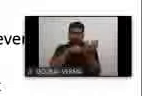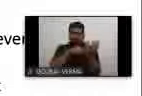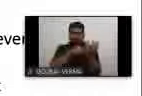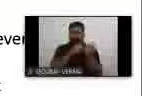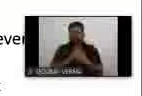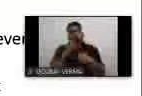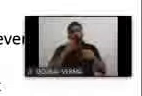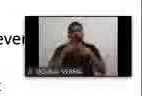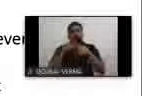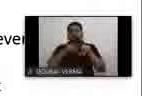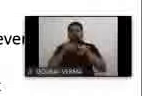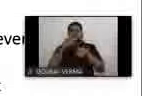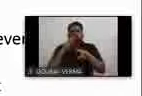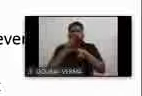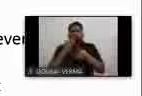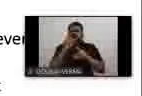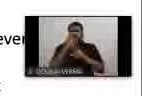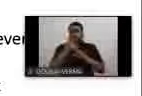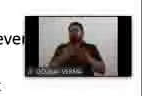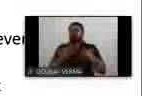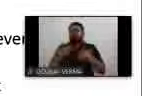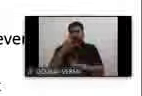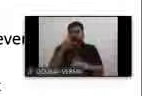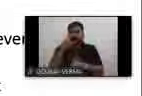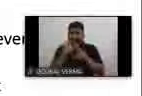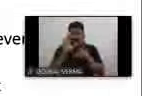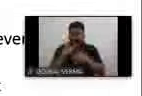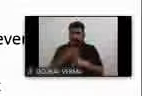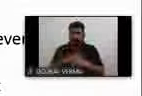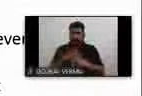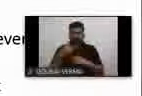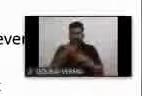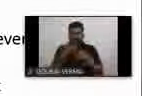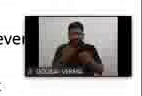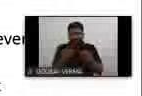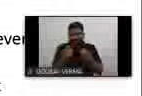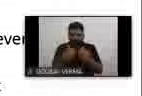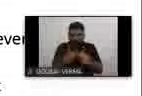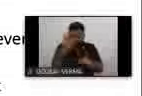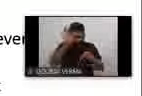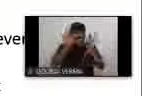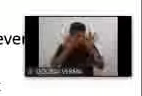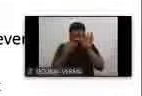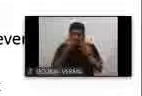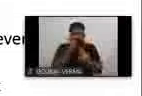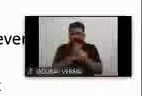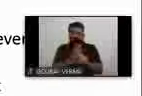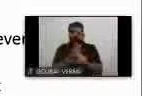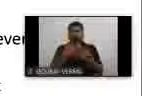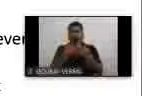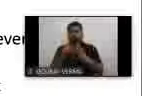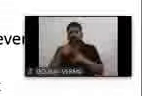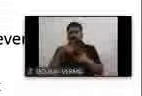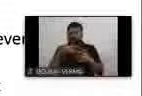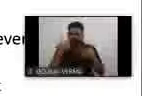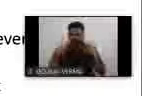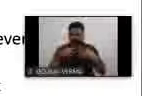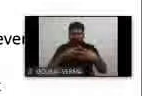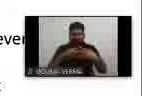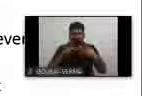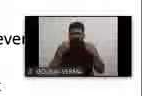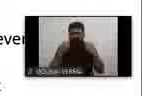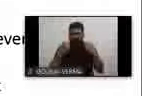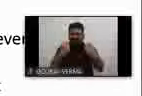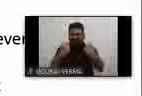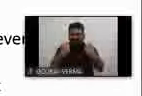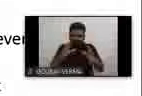supposing the child has got cerebral palsy, fine motor mein problem hai, then the child is doing too much of strain, muscle tone ज्यादा use